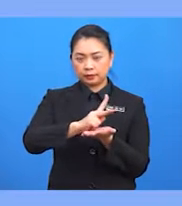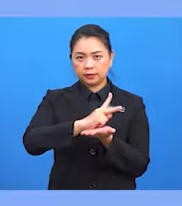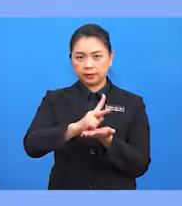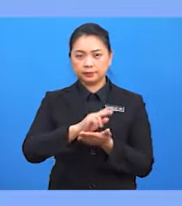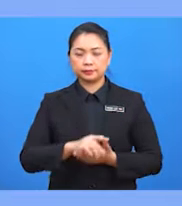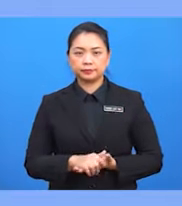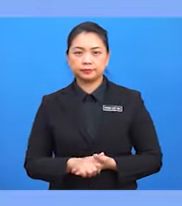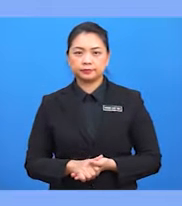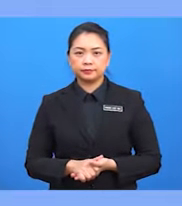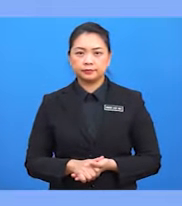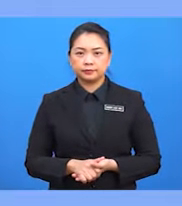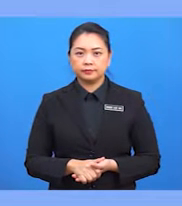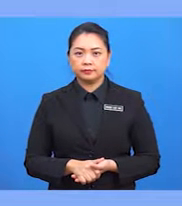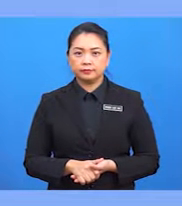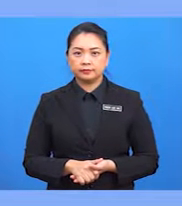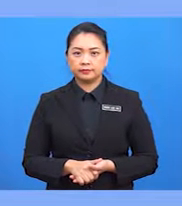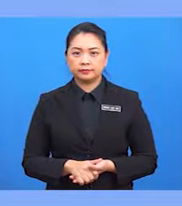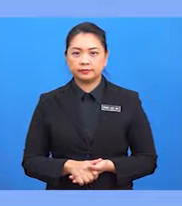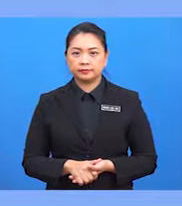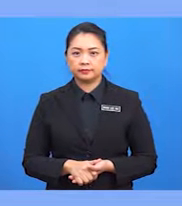supaya nampak keluar dari layer nenas.